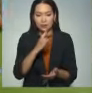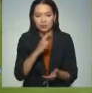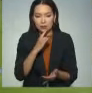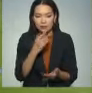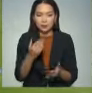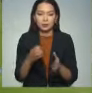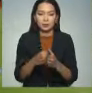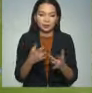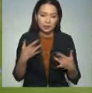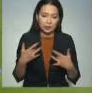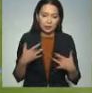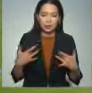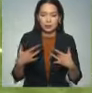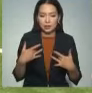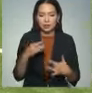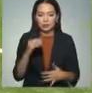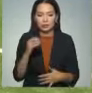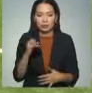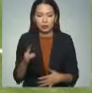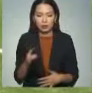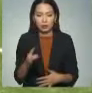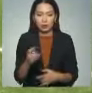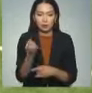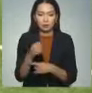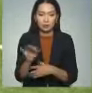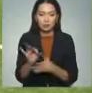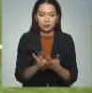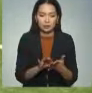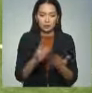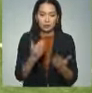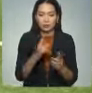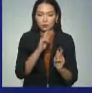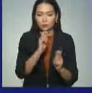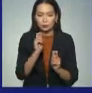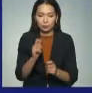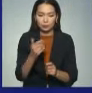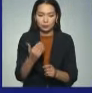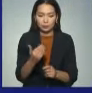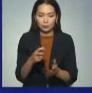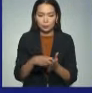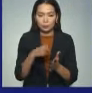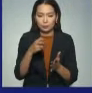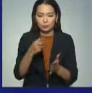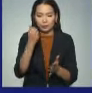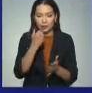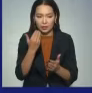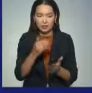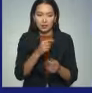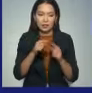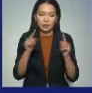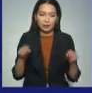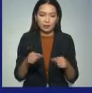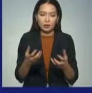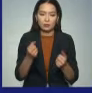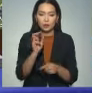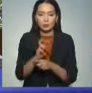драматический театр и театр «Жастар». Победителям в праздничном турнире вручили поздравительные письма, а также сертификаты на посещение